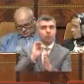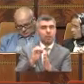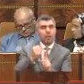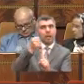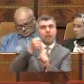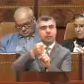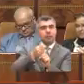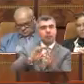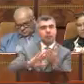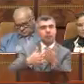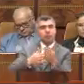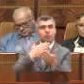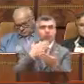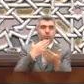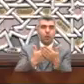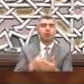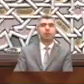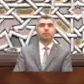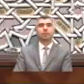الإصلاح. وشكرا جزيلا.